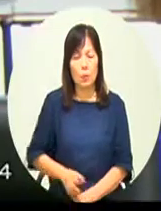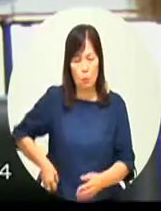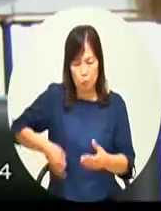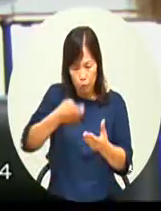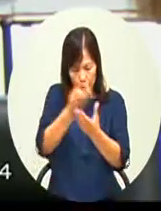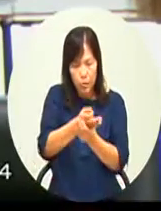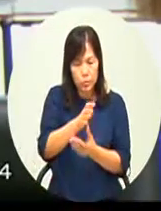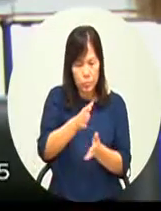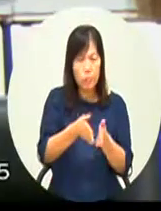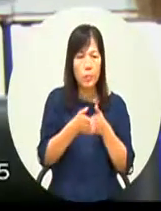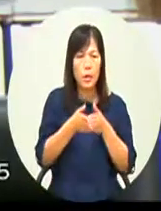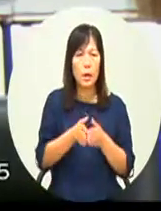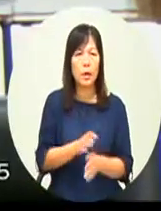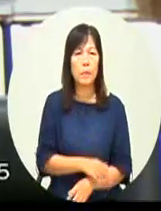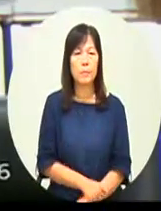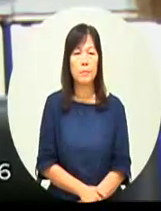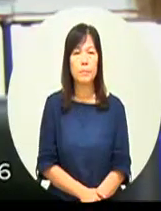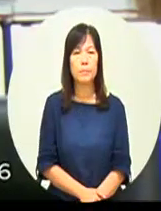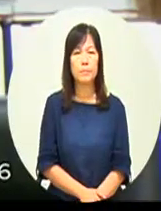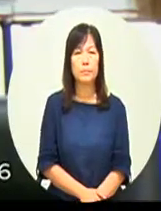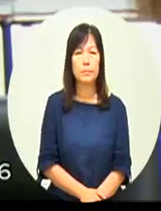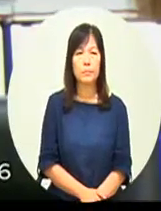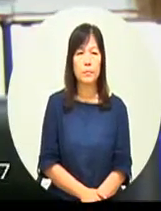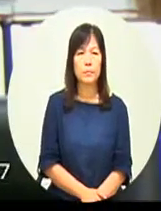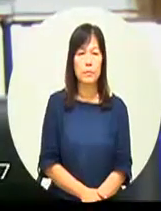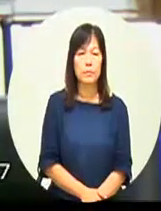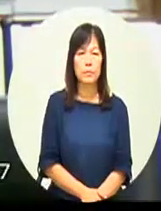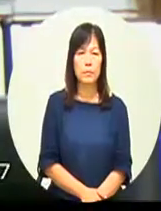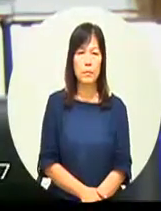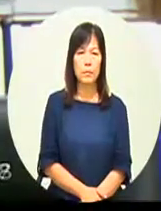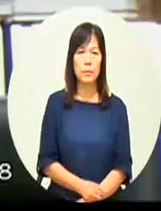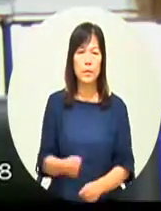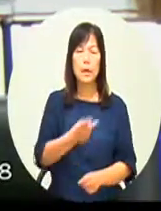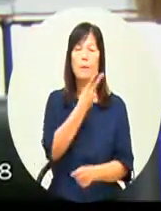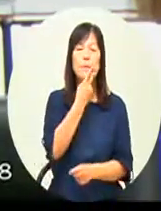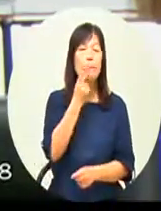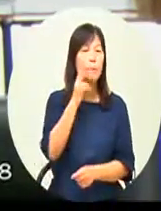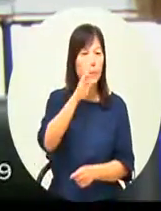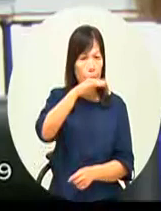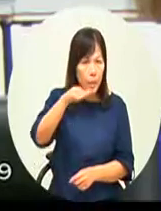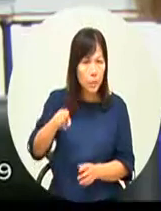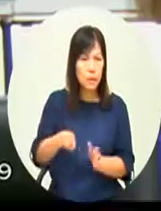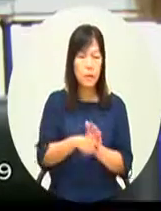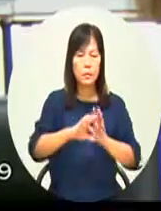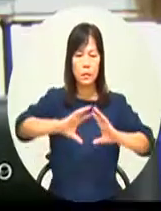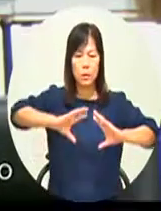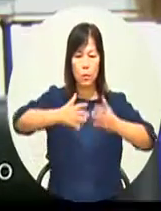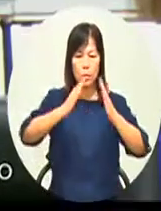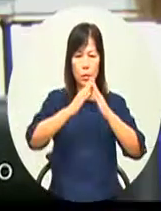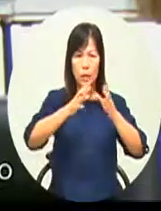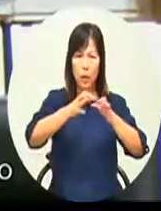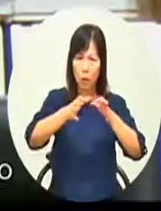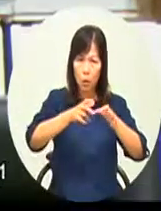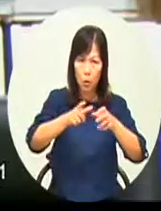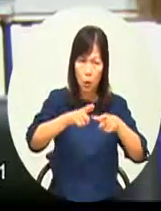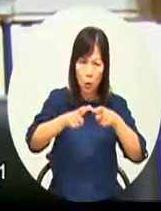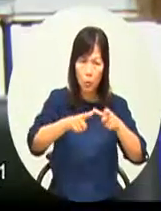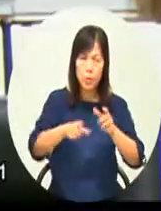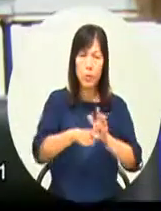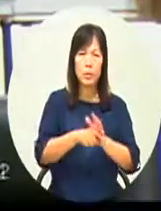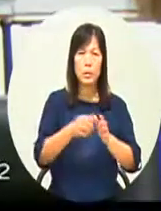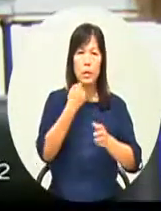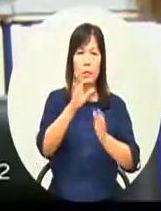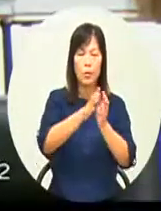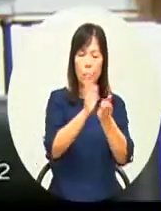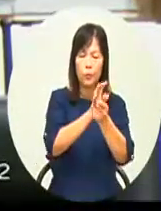些设施。那么像眉山，它是国家公园的，有眉山口的